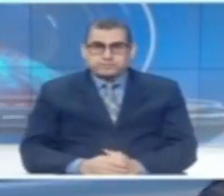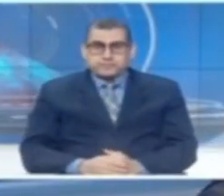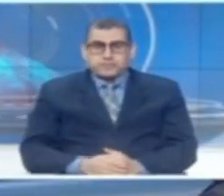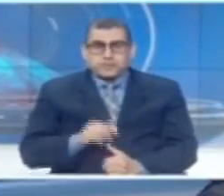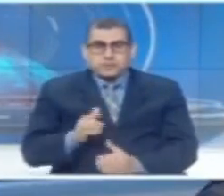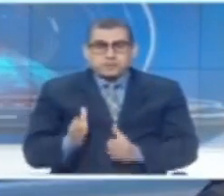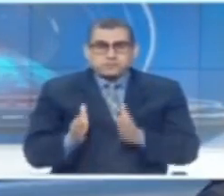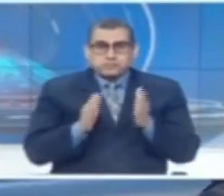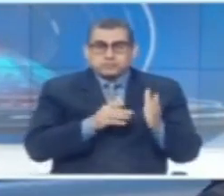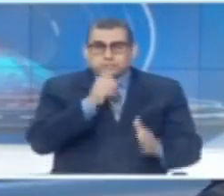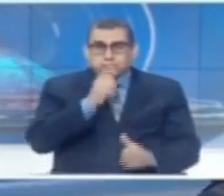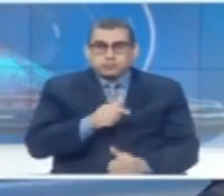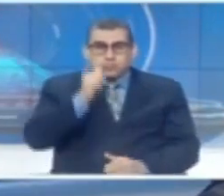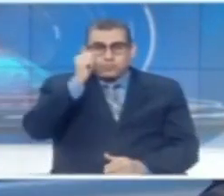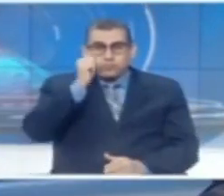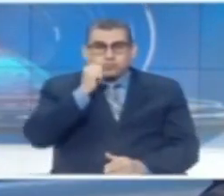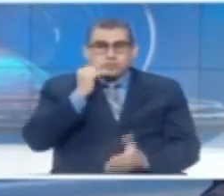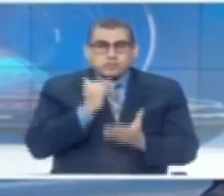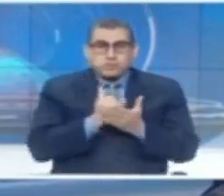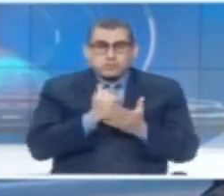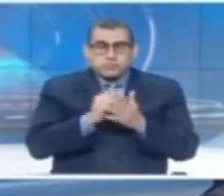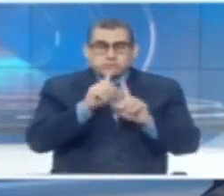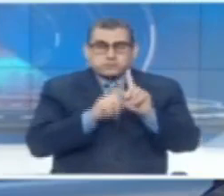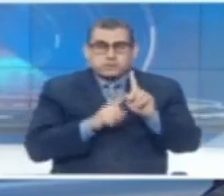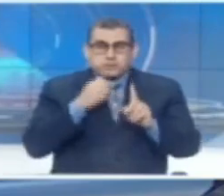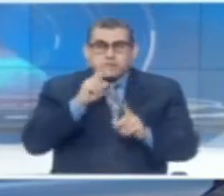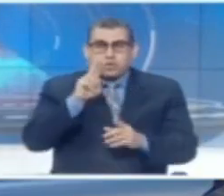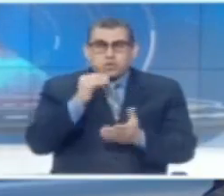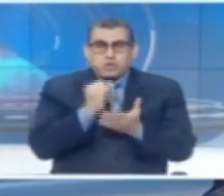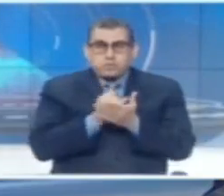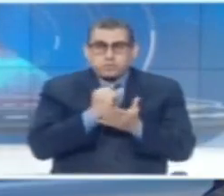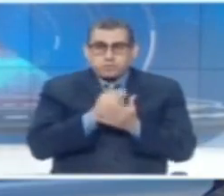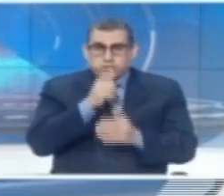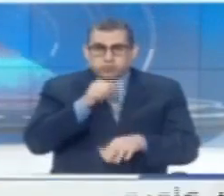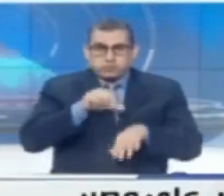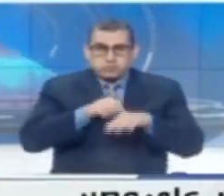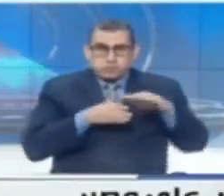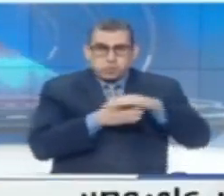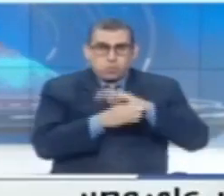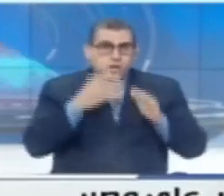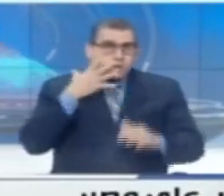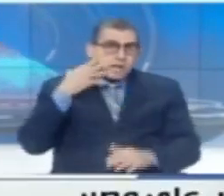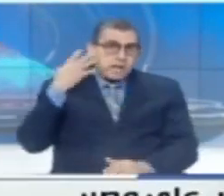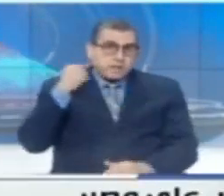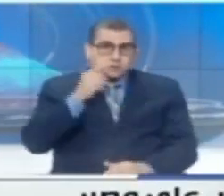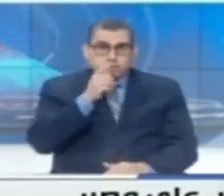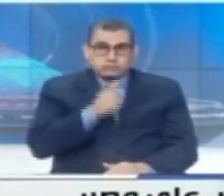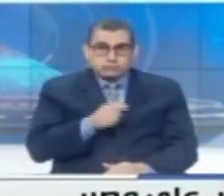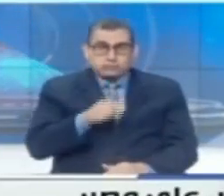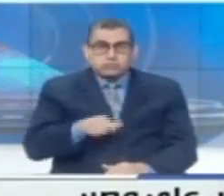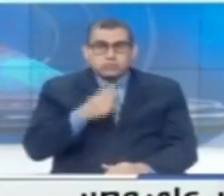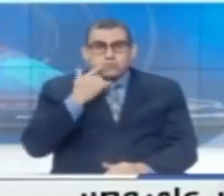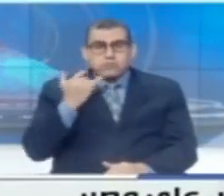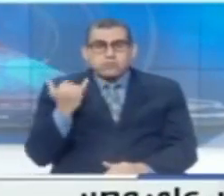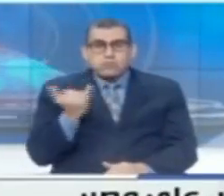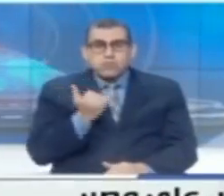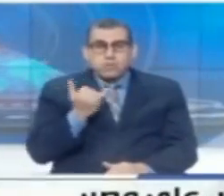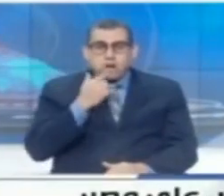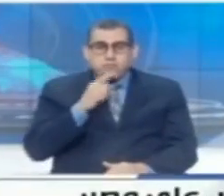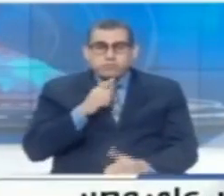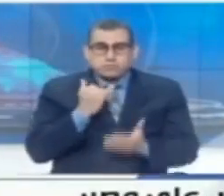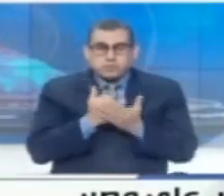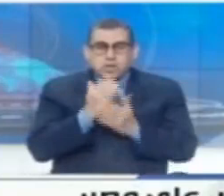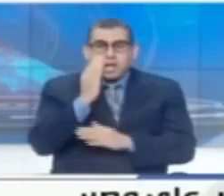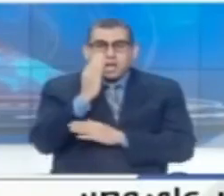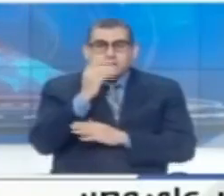من جانبها قالت المستشارة الخاصة للأمين العام للأمم المتحدة بشأن ليبيا ستيفاني ويليامز، قالت إن الاهتمام